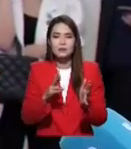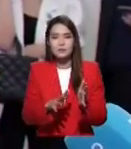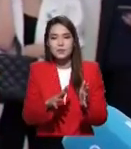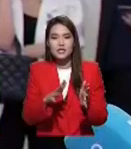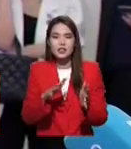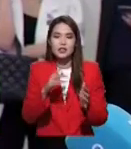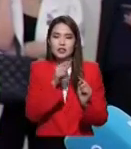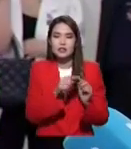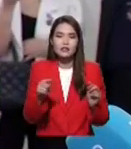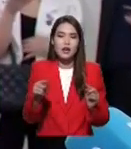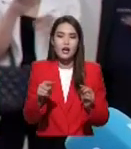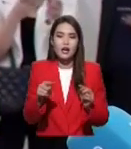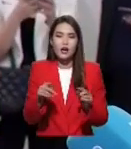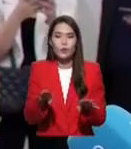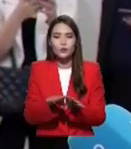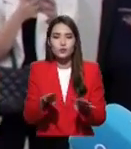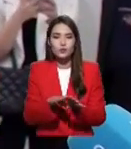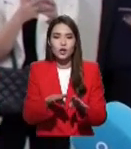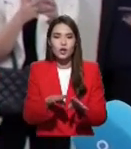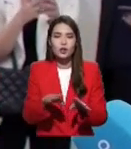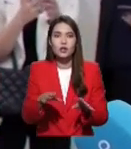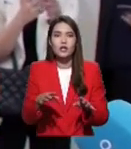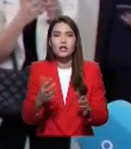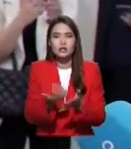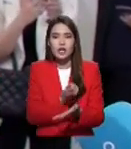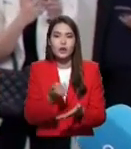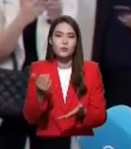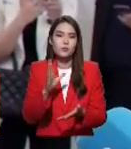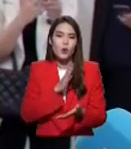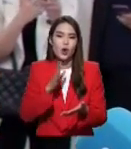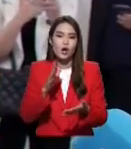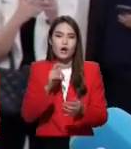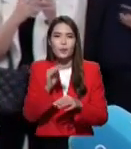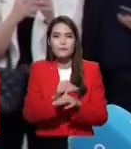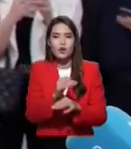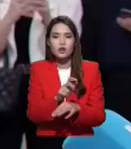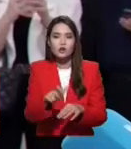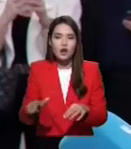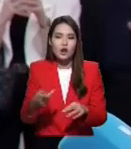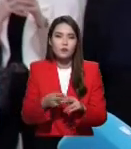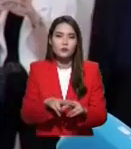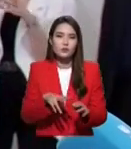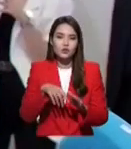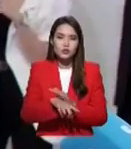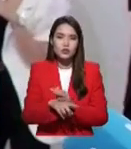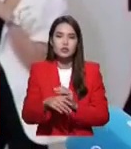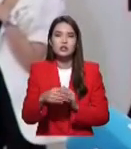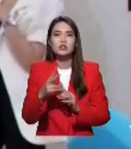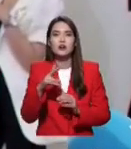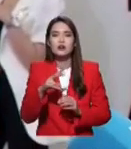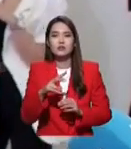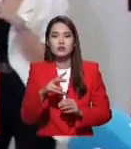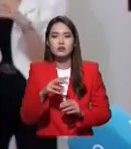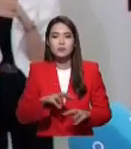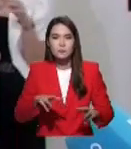85-дей осындай ұсынымды іріктеп алды. Лайық деген соның ішінен комиссия бар.